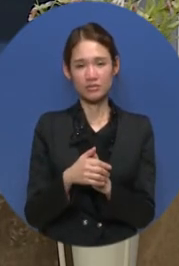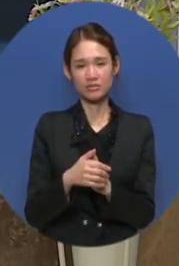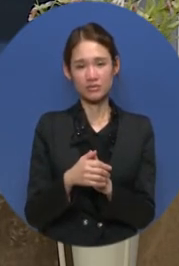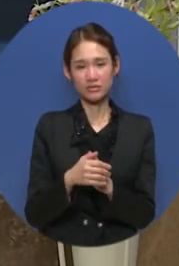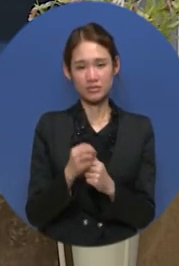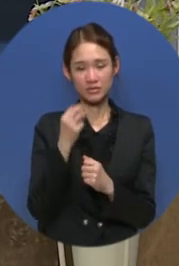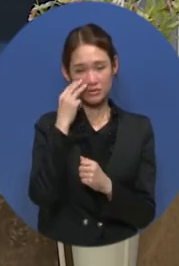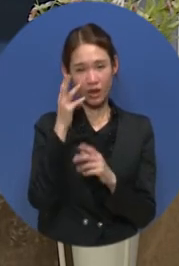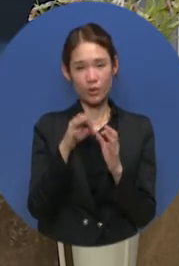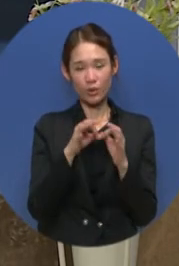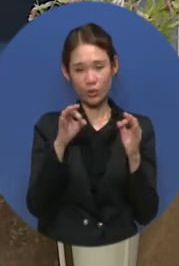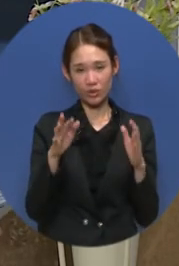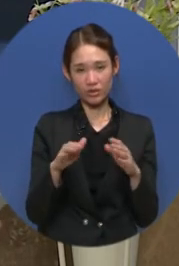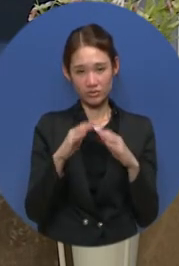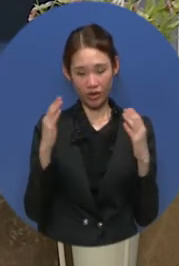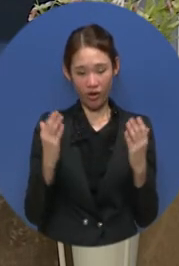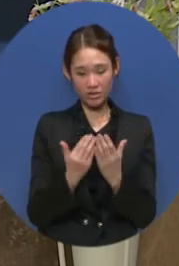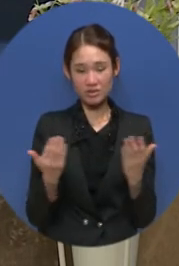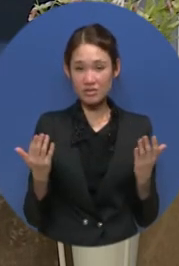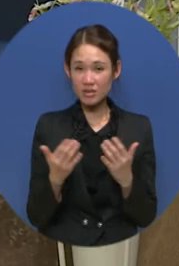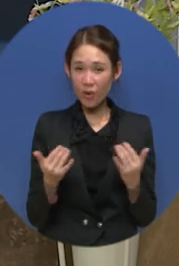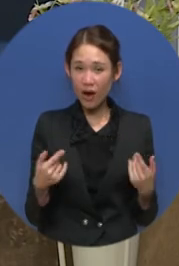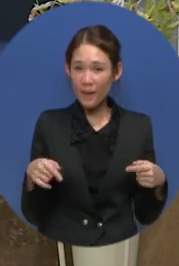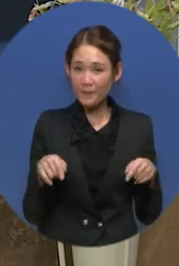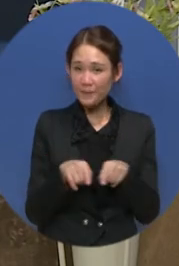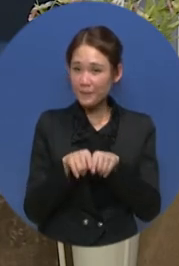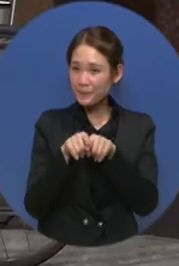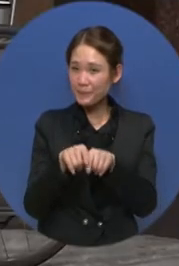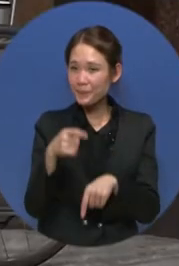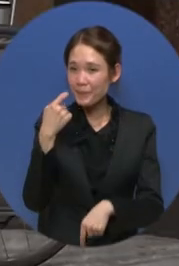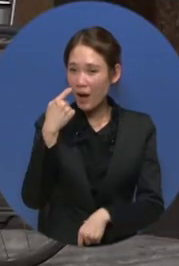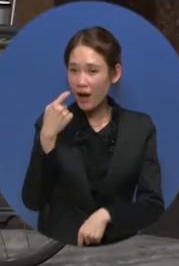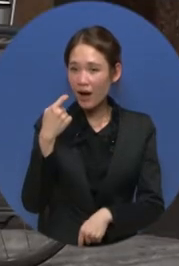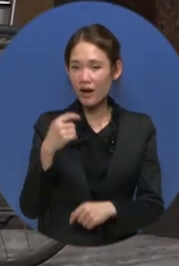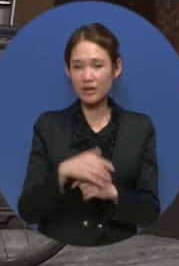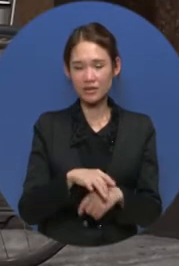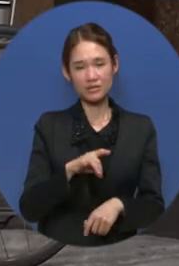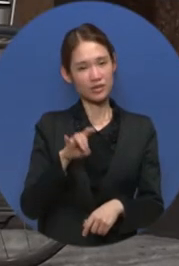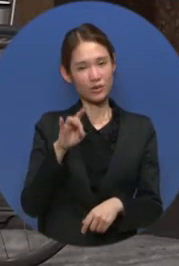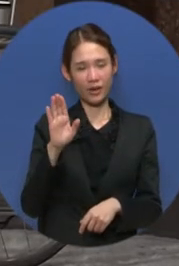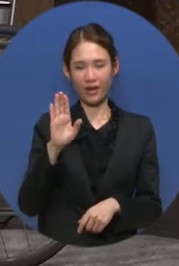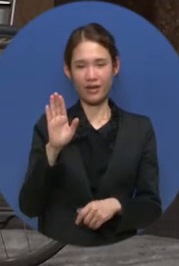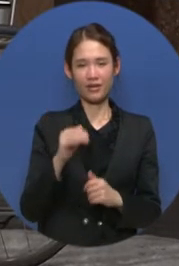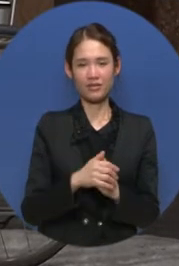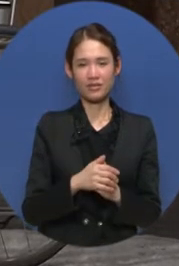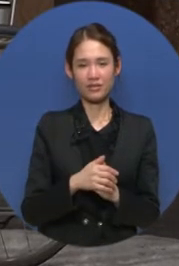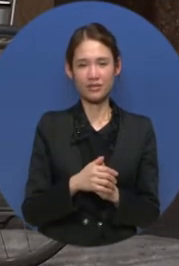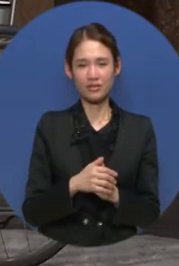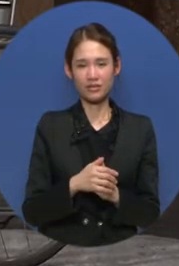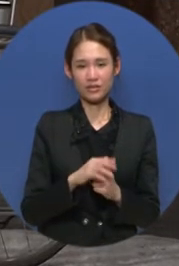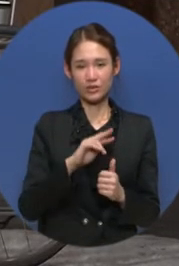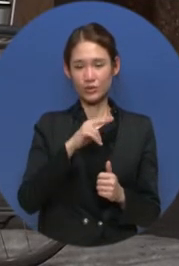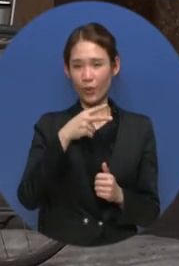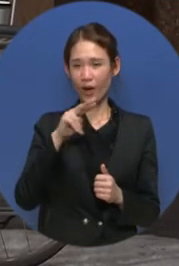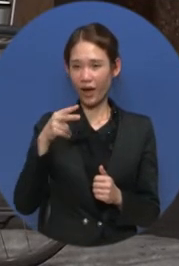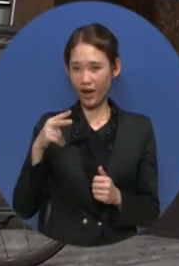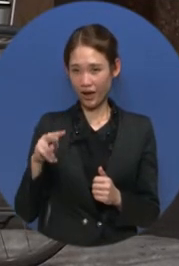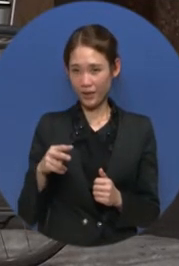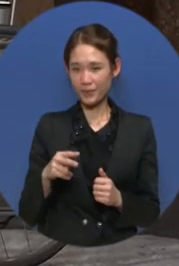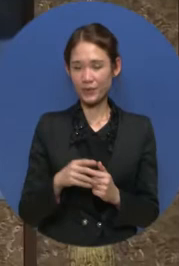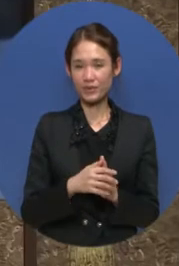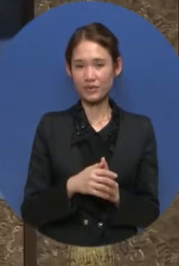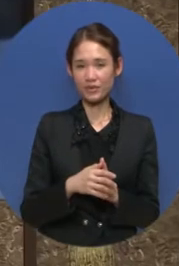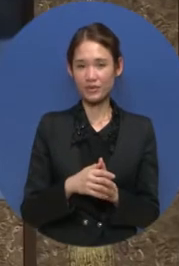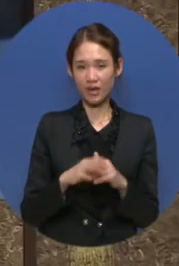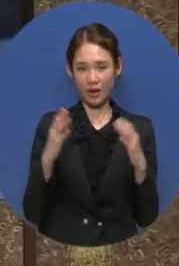그 3개월 동안 그러면 전 직원이 다 같이 함께 배우러 가신 건가요? 처음에는요? 네. 아니요. 순번제 돌아가면서 했죠.